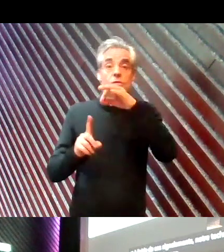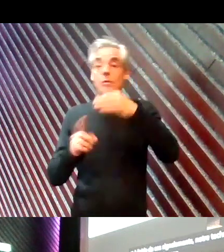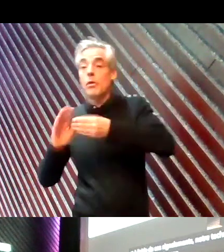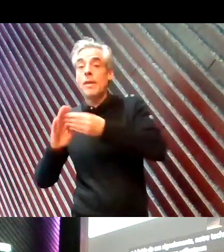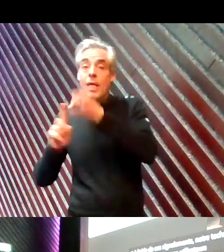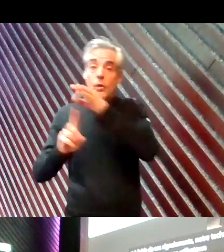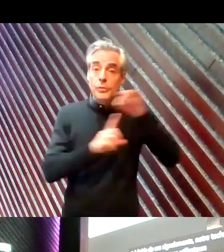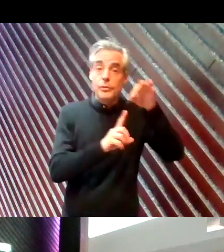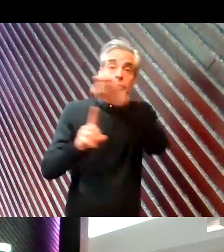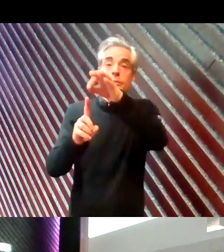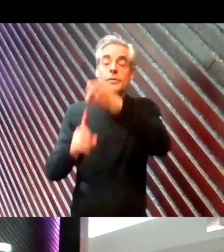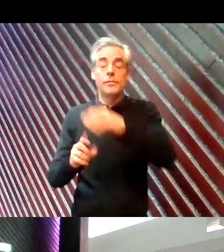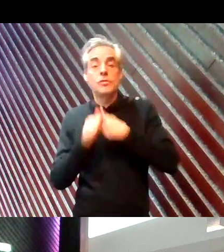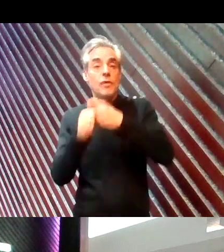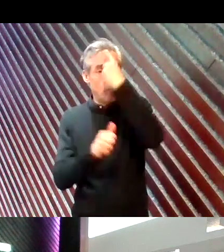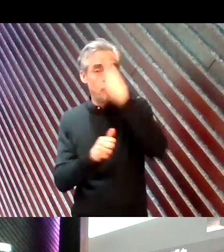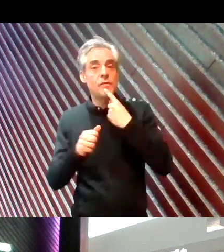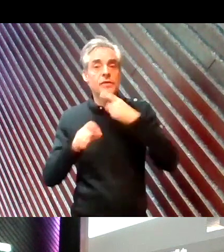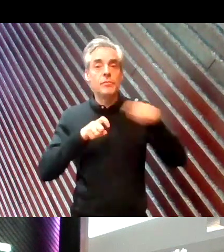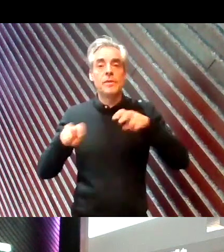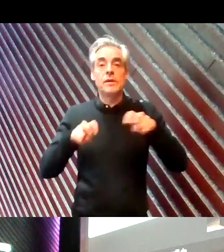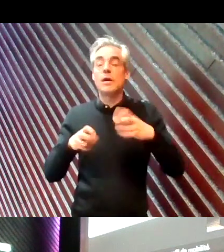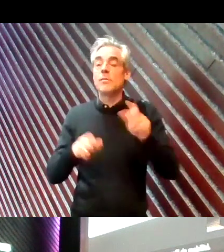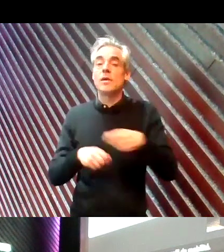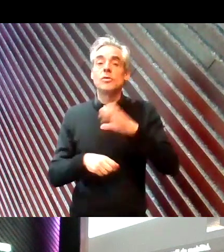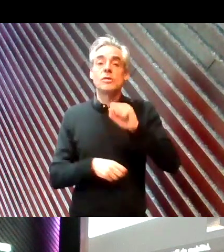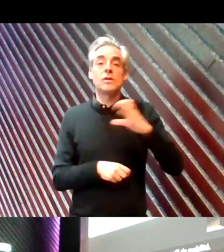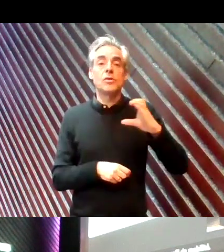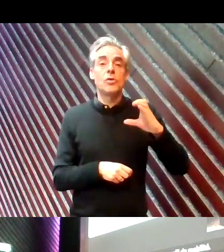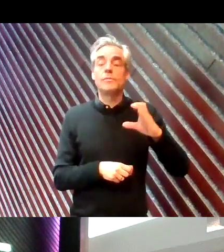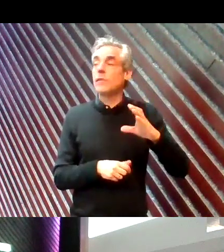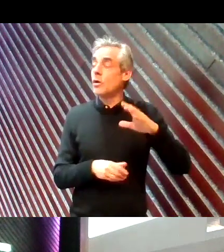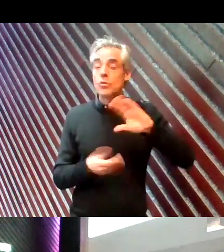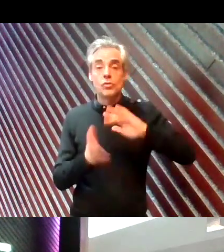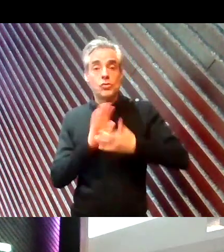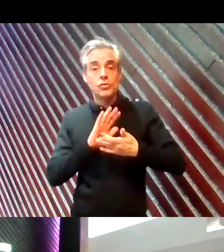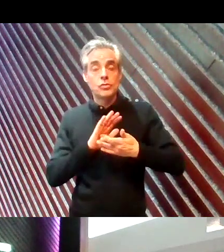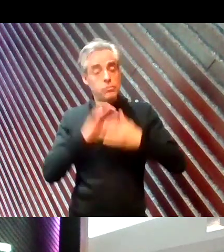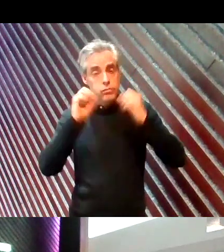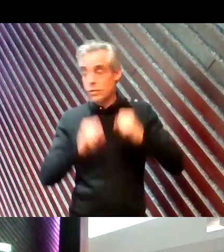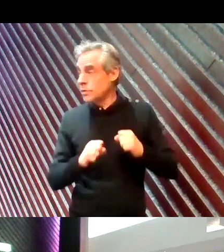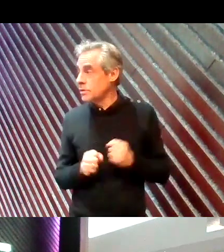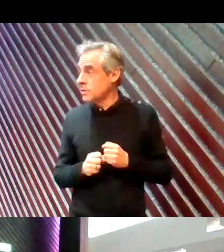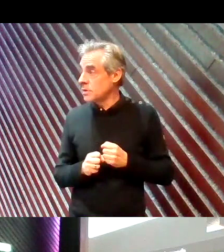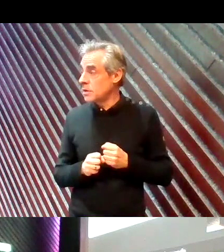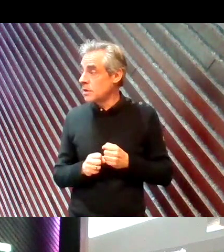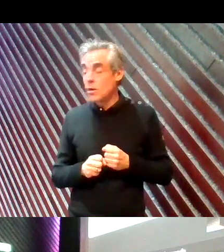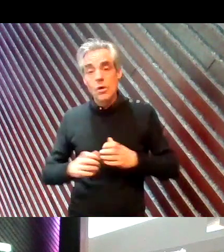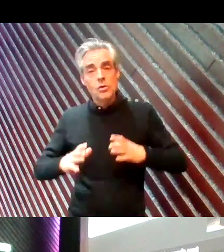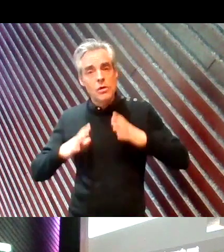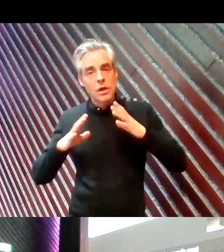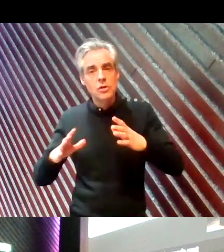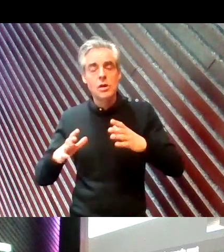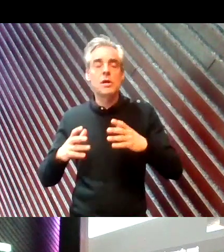de leur profil de mobilité. Évidemment, sur ce truc-cours, tout le monde peut s